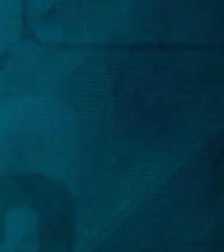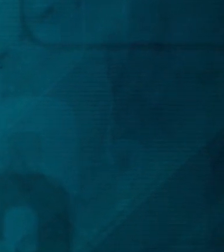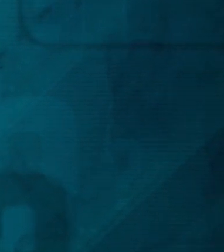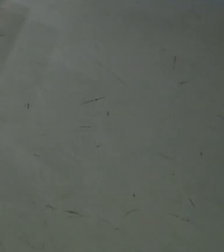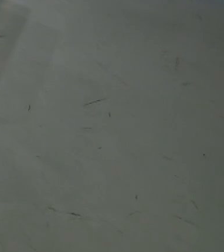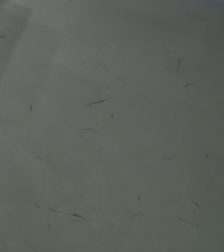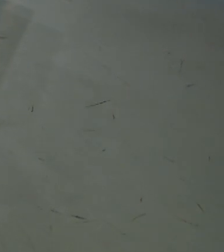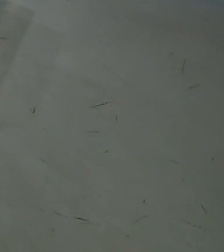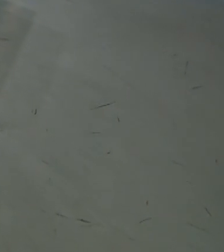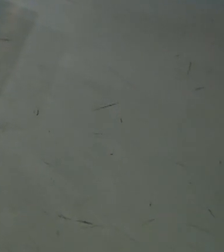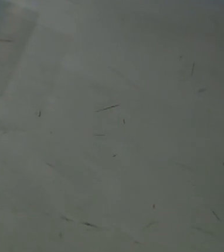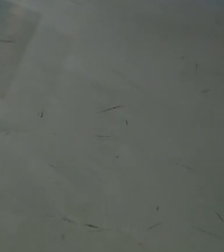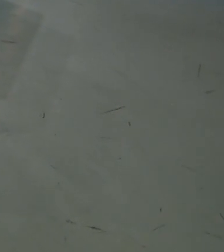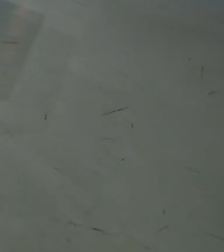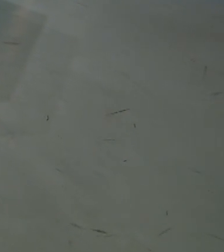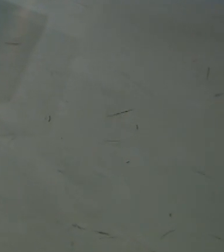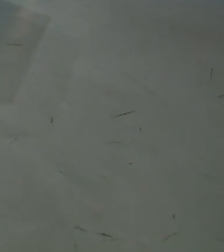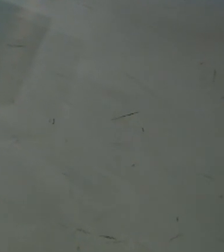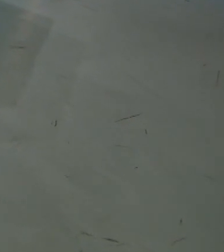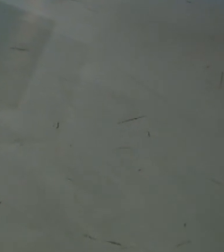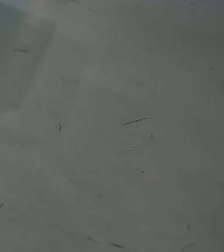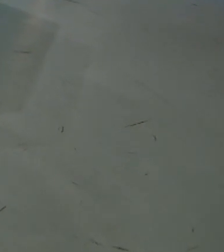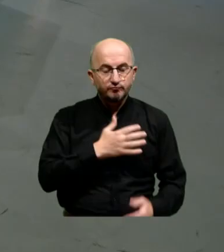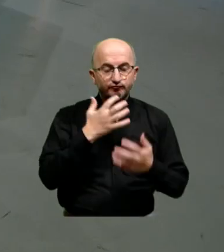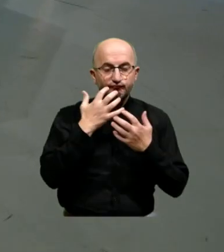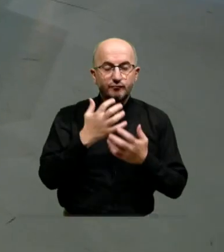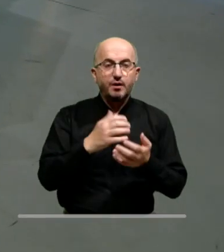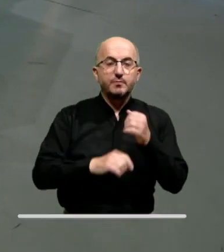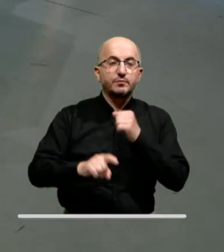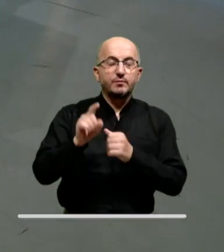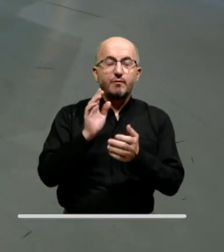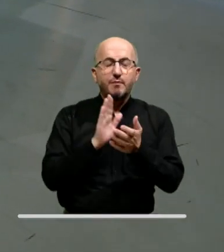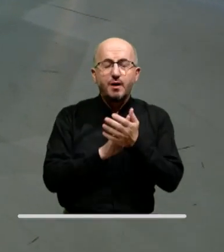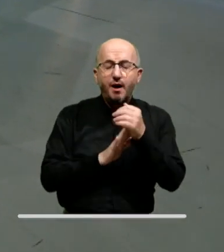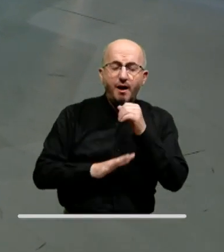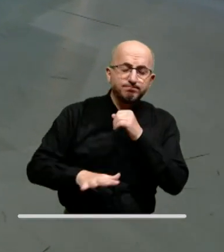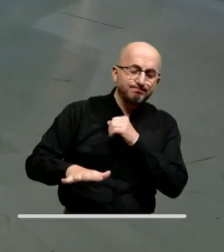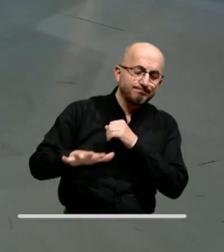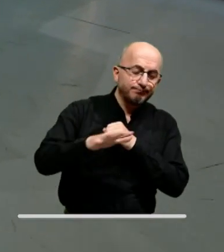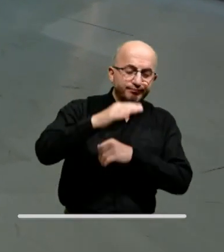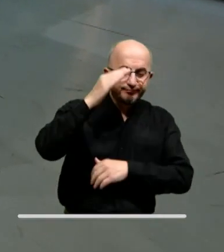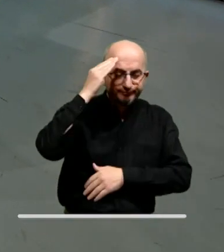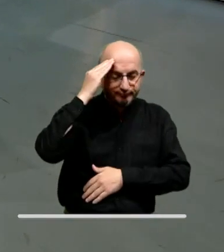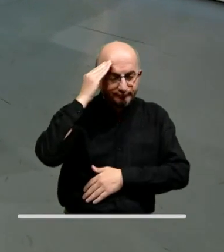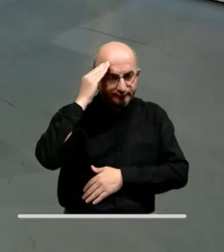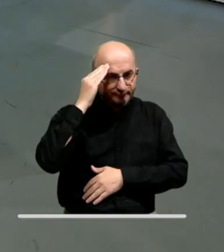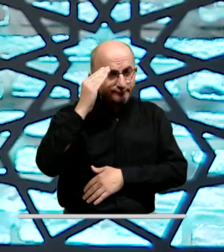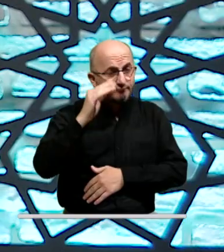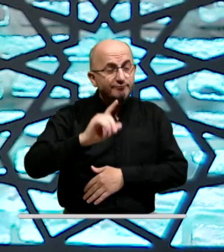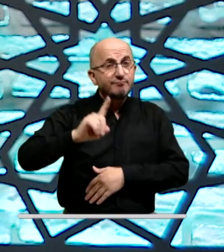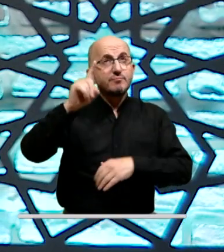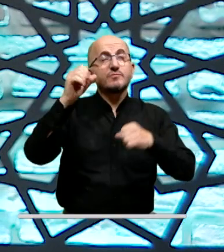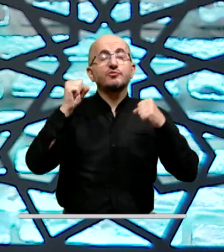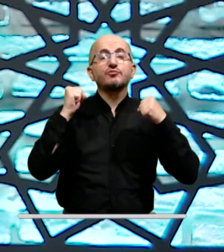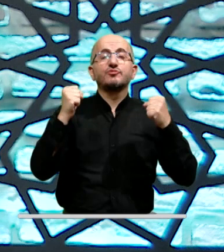farzdır. Selamun aleyküm ve rahmetullahi ve berekatuhu. Sevgili dostlar, her birinizi Allah'ın selamıyla selamlıyoruz. Cenab-ı Allah'tan sağlık,